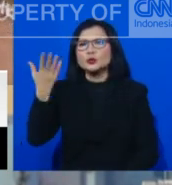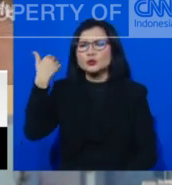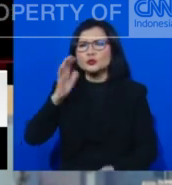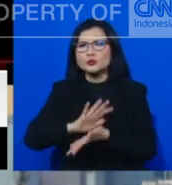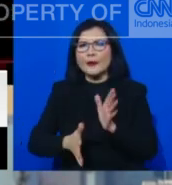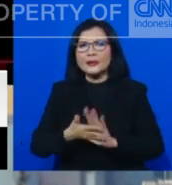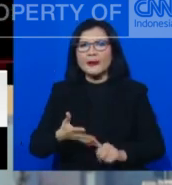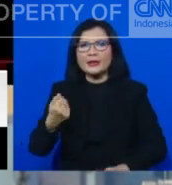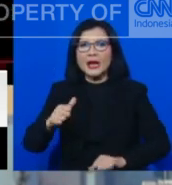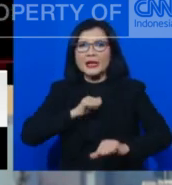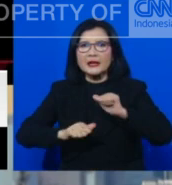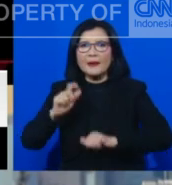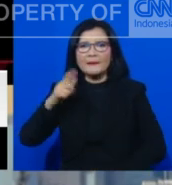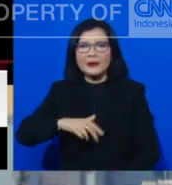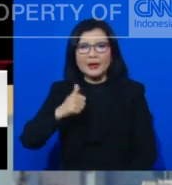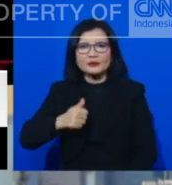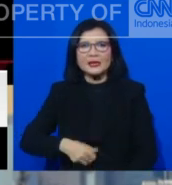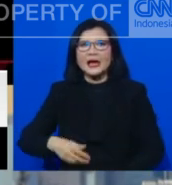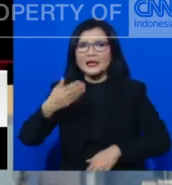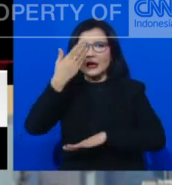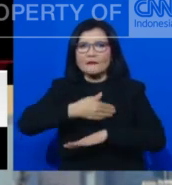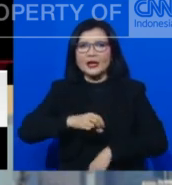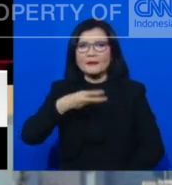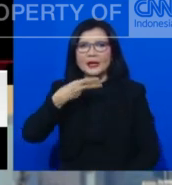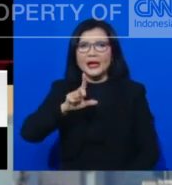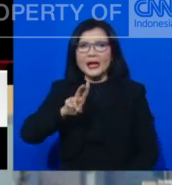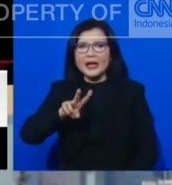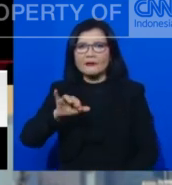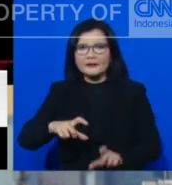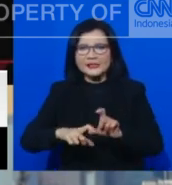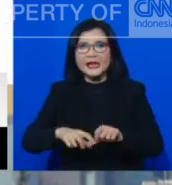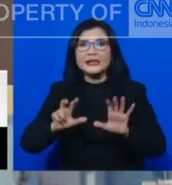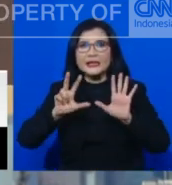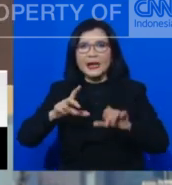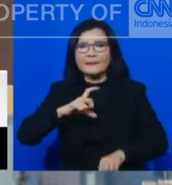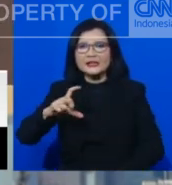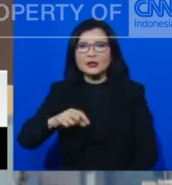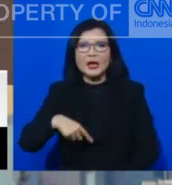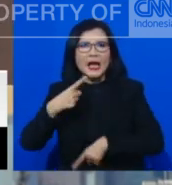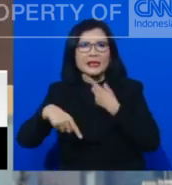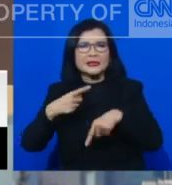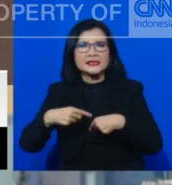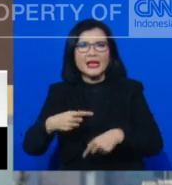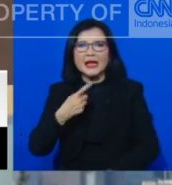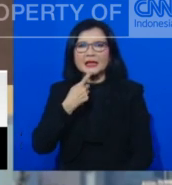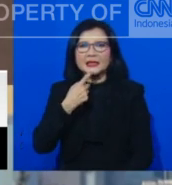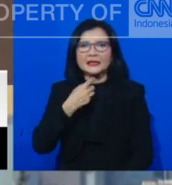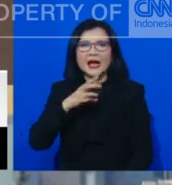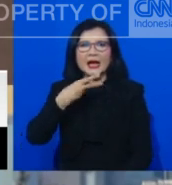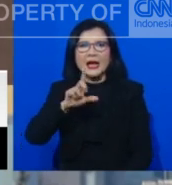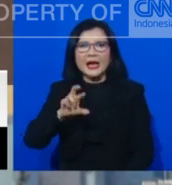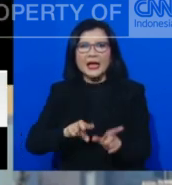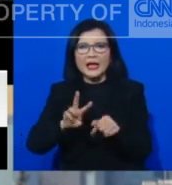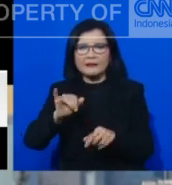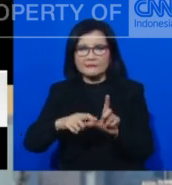dan juga ada lbase yang mempunyai 8 nominasi yang bercerita tentang The King Of Rock yang dibintangi oleh